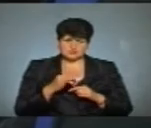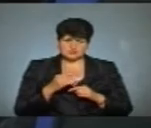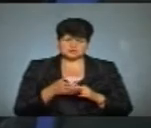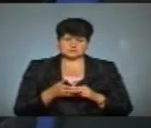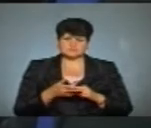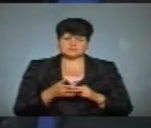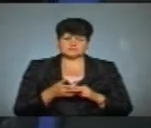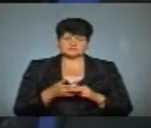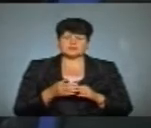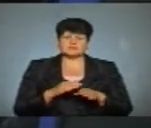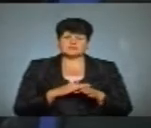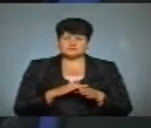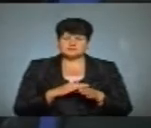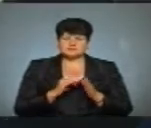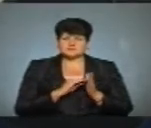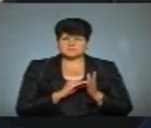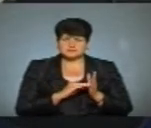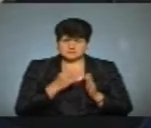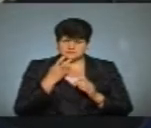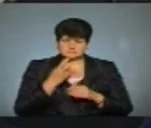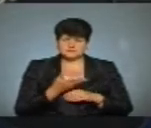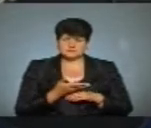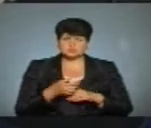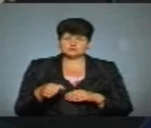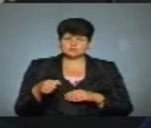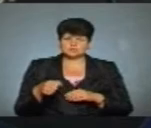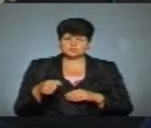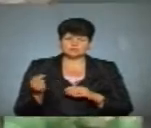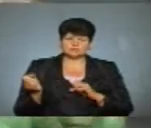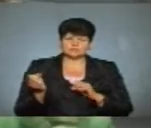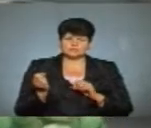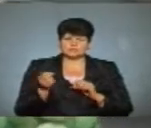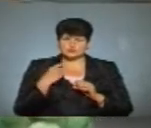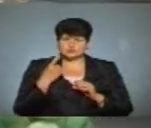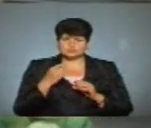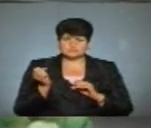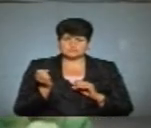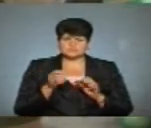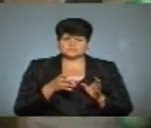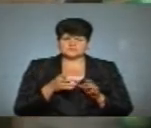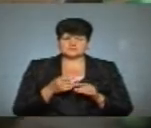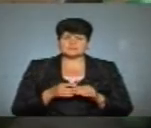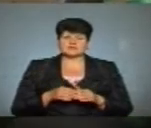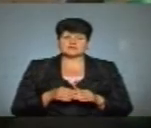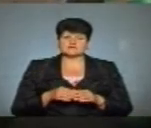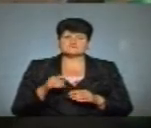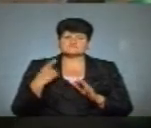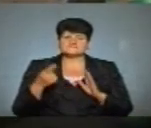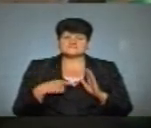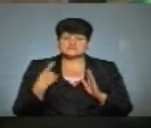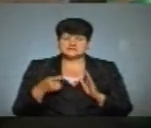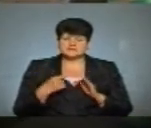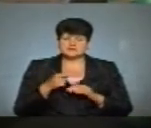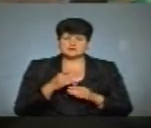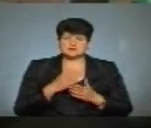от прізвище написано. От що сумка потратить, особисто я буду це передавати. От вентилятори ми там